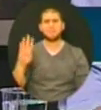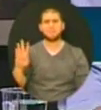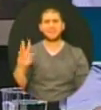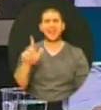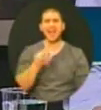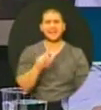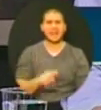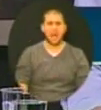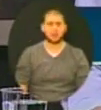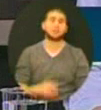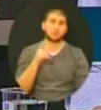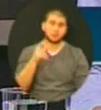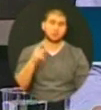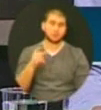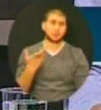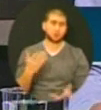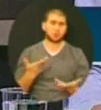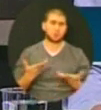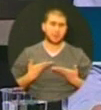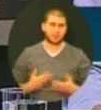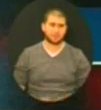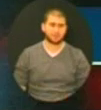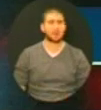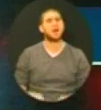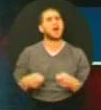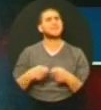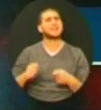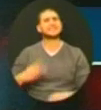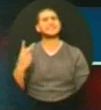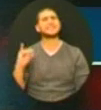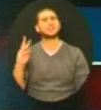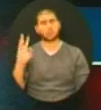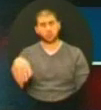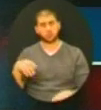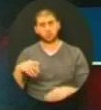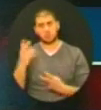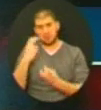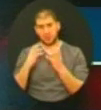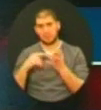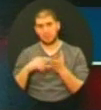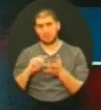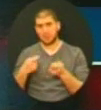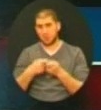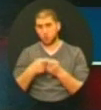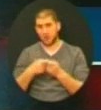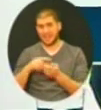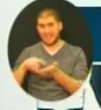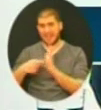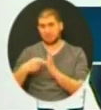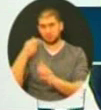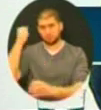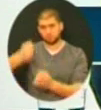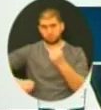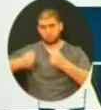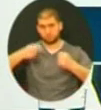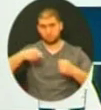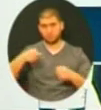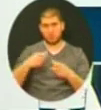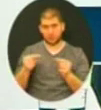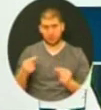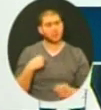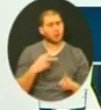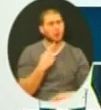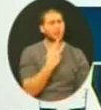קצת. זה התמונה שאנחנו מקבלים. כן, חבר הכנסת קיש, יש לך מידע באשר ליעדים שהותקפו ברצועת עזה? אני יכול להגיד דבר